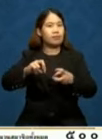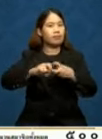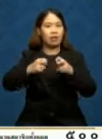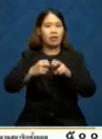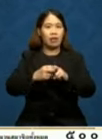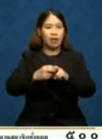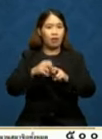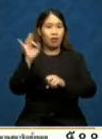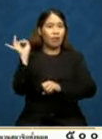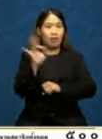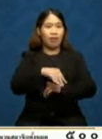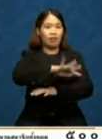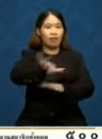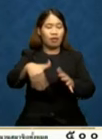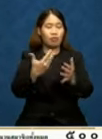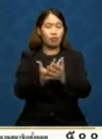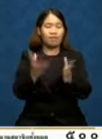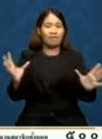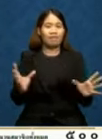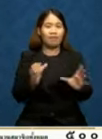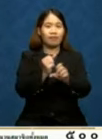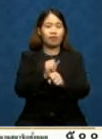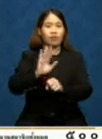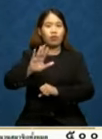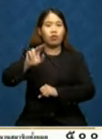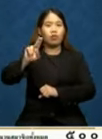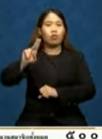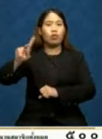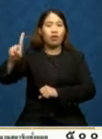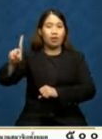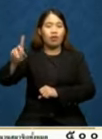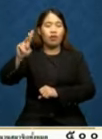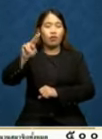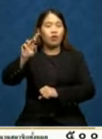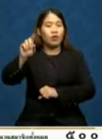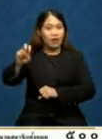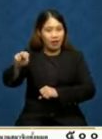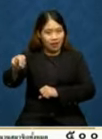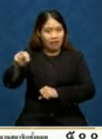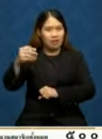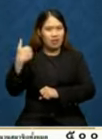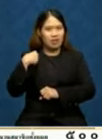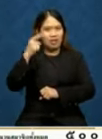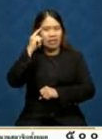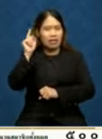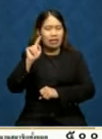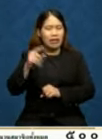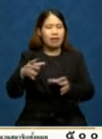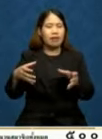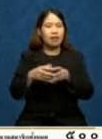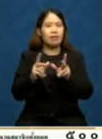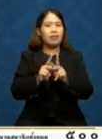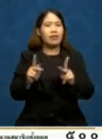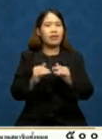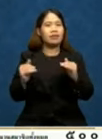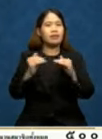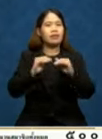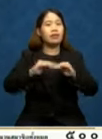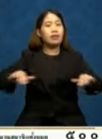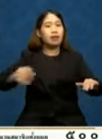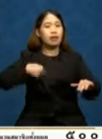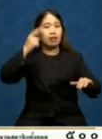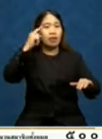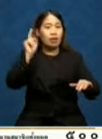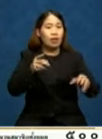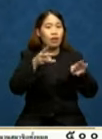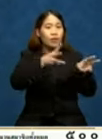ค่ะจากข้อสรุปต่อรายงาน UN นะคะต่อประเทศไทยพบว่าหนึ่งในข้อกังวลของคณะกรรมการสิทธิเด็กที่เกี่ยวกับการล